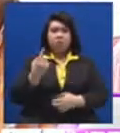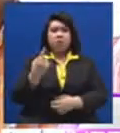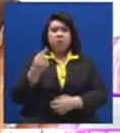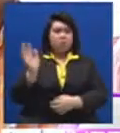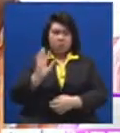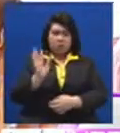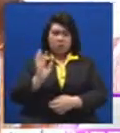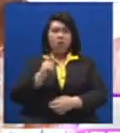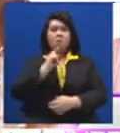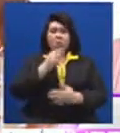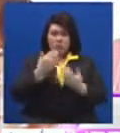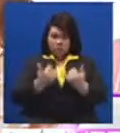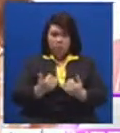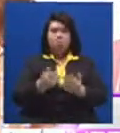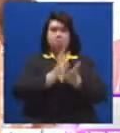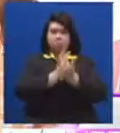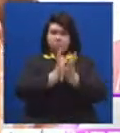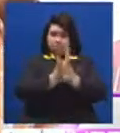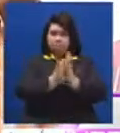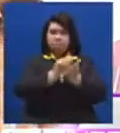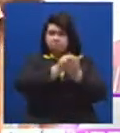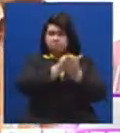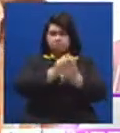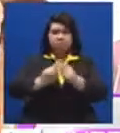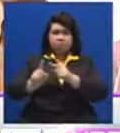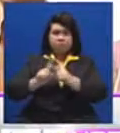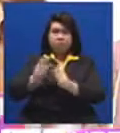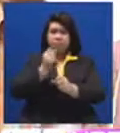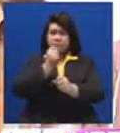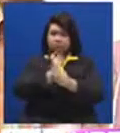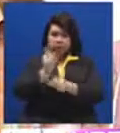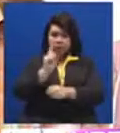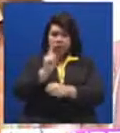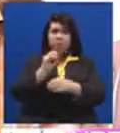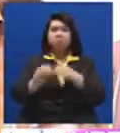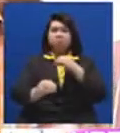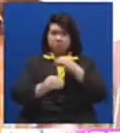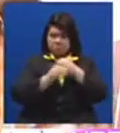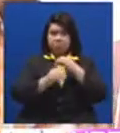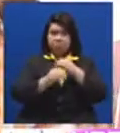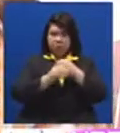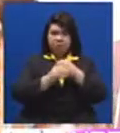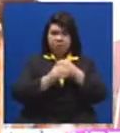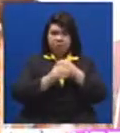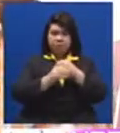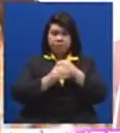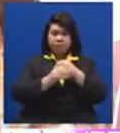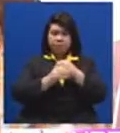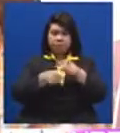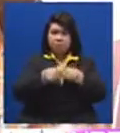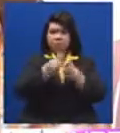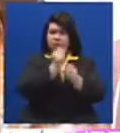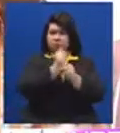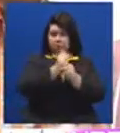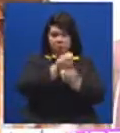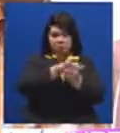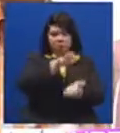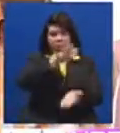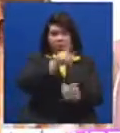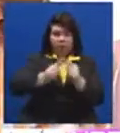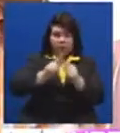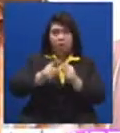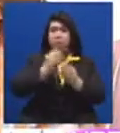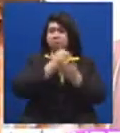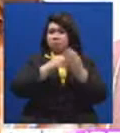ครับเราก็จะปรับปรุงการให้บริการเนี่ยในเรื่องของการเพิ่มนะเพิ่มจำนวนงานที่จะให้บริ